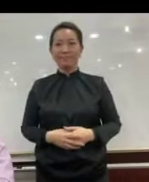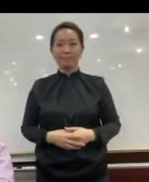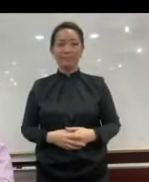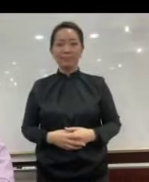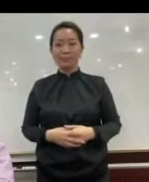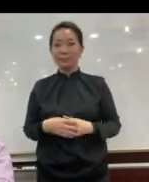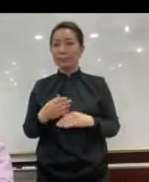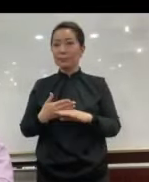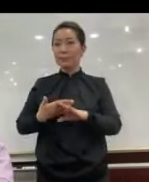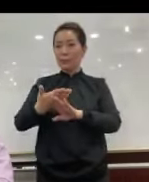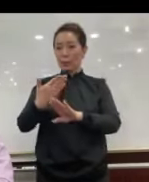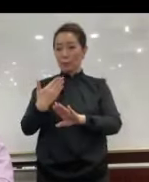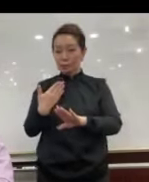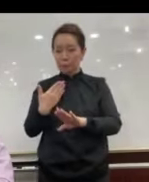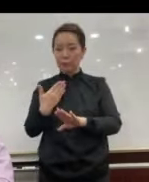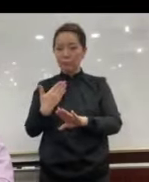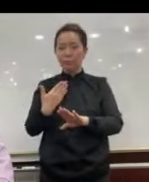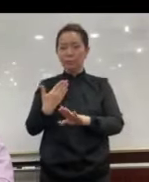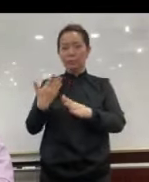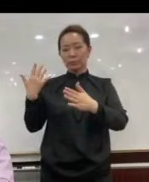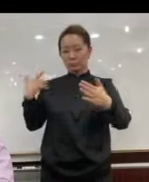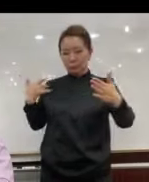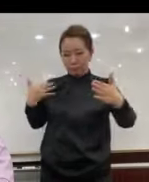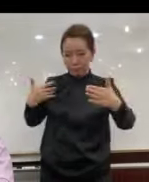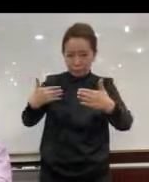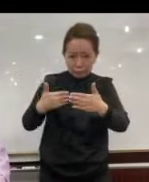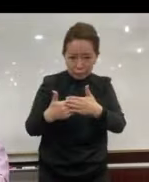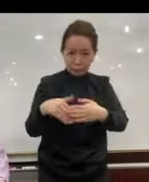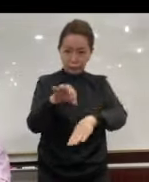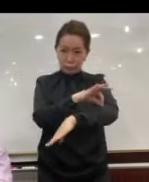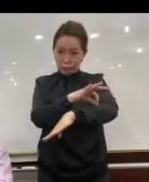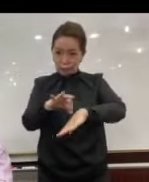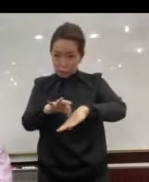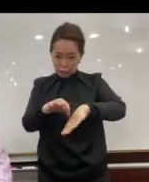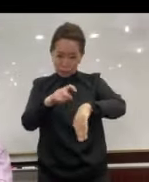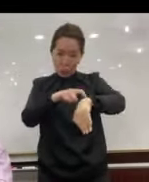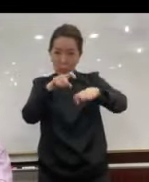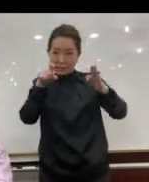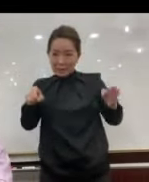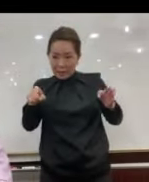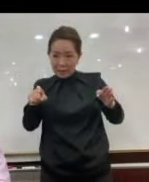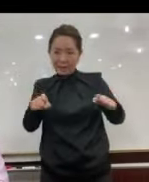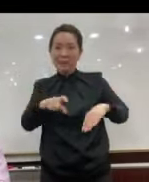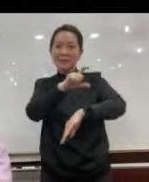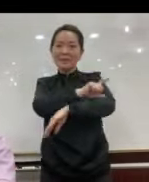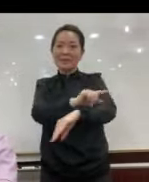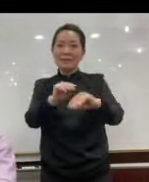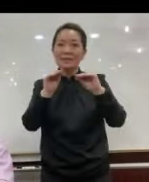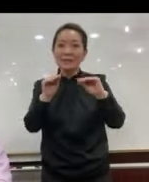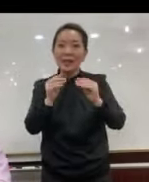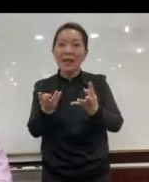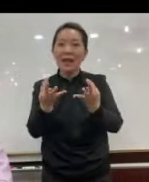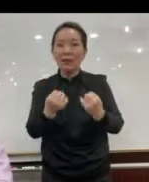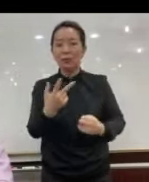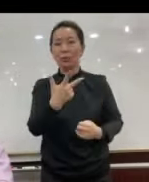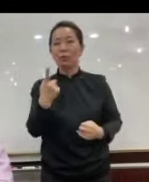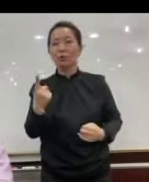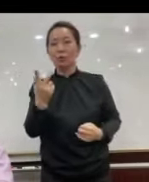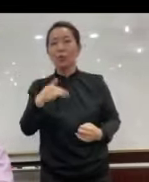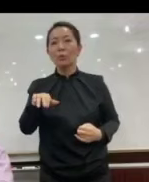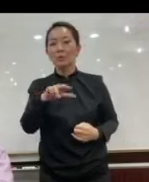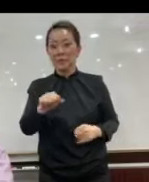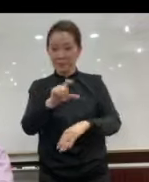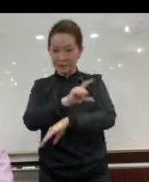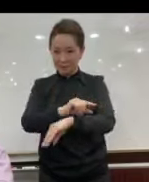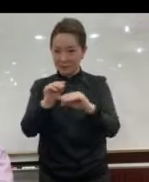За өнөөг хүртэл төслийн хүрээнд 31 удаа нийт одоо бид нэр цуврал хичээлийг одоо заасан байгаа. Тэгээд маш